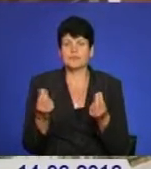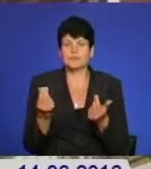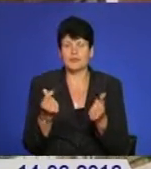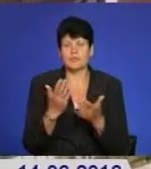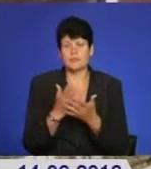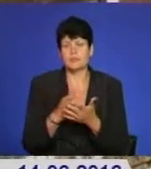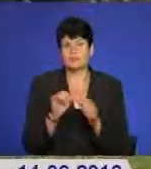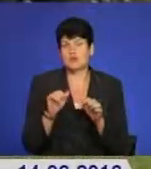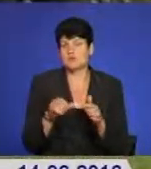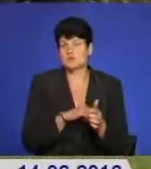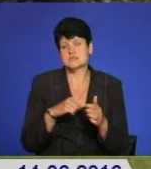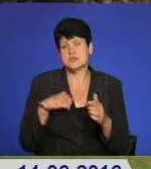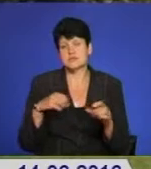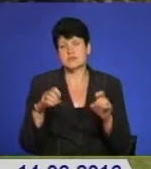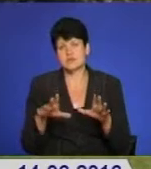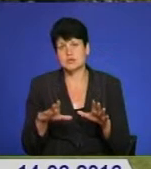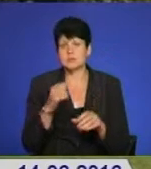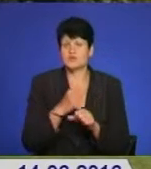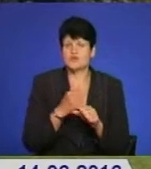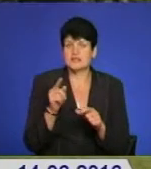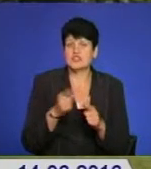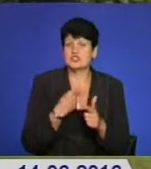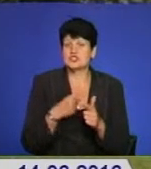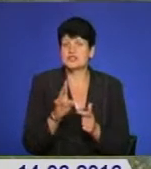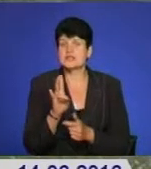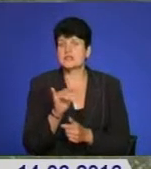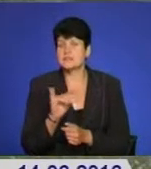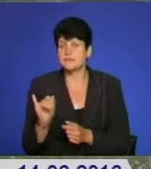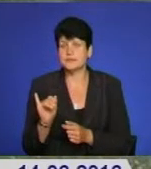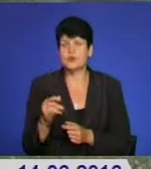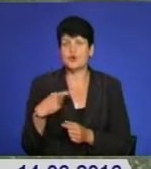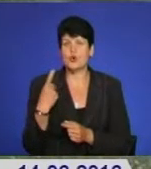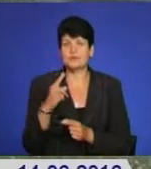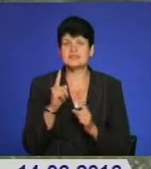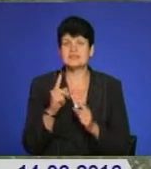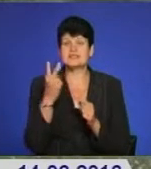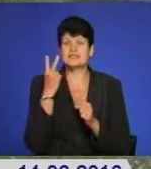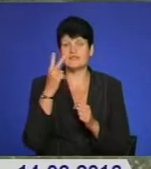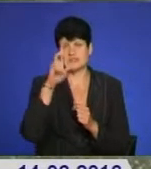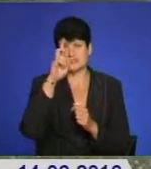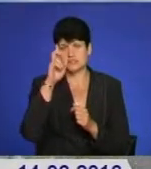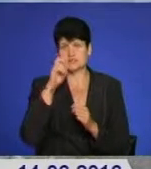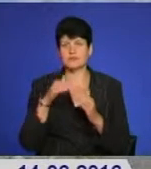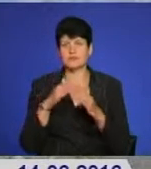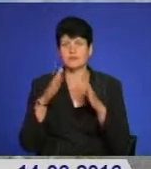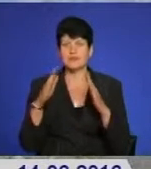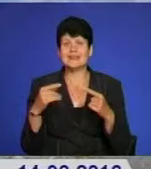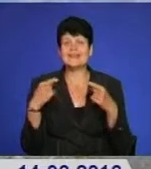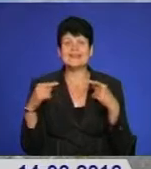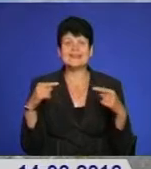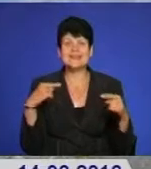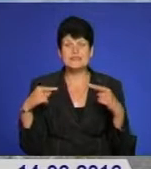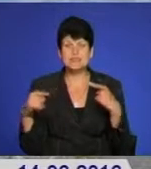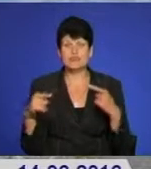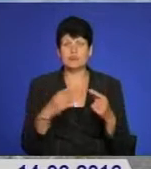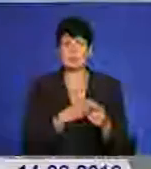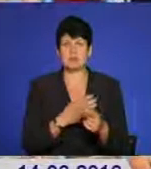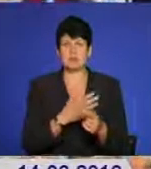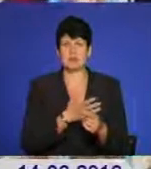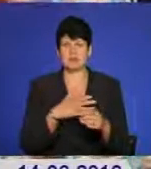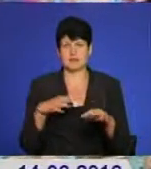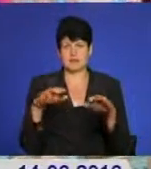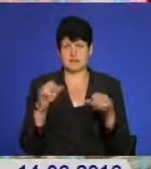розсуд вирішувати, працювати їм чи ні. До слова, в області лише 2 комунальні табори, всі інші – у приватній власності.